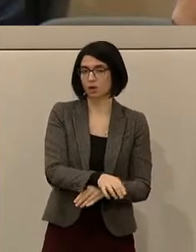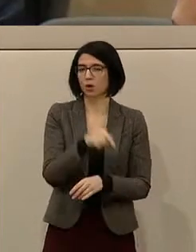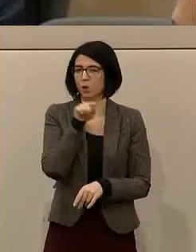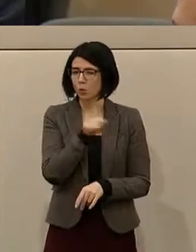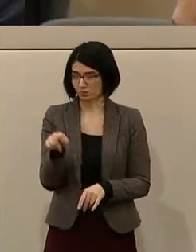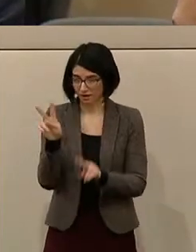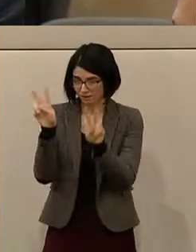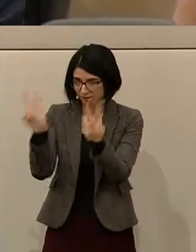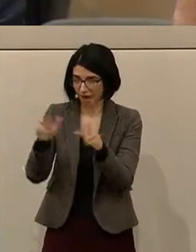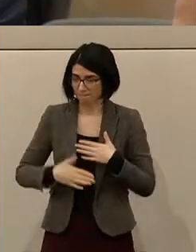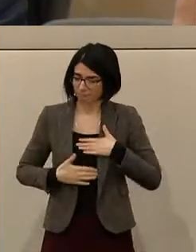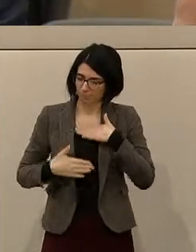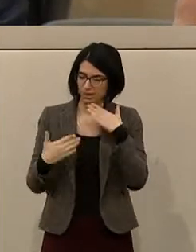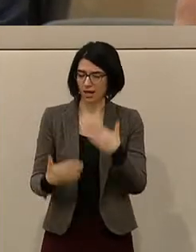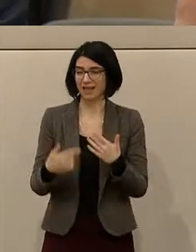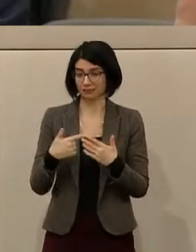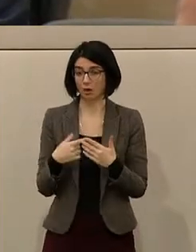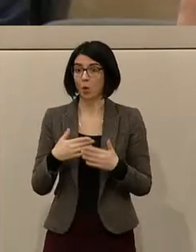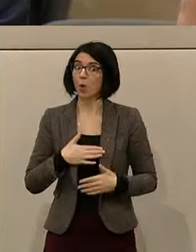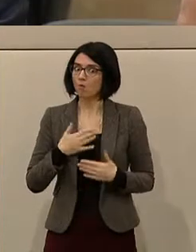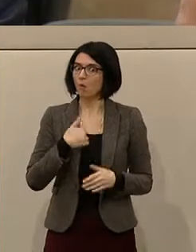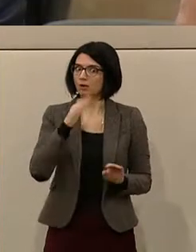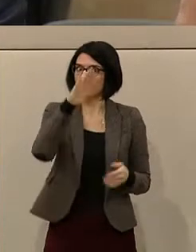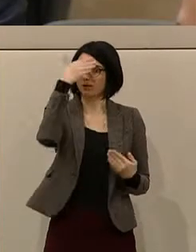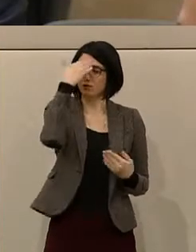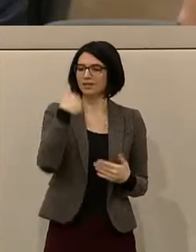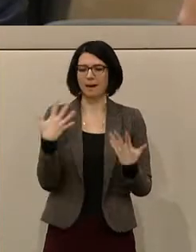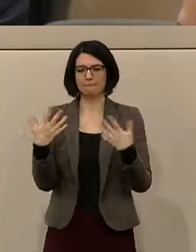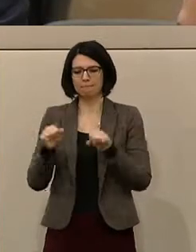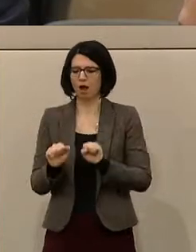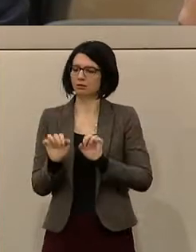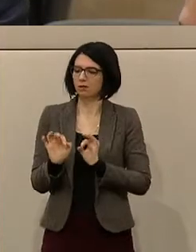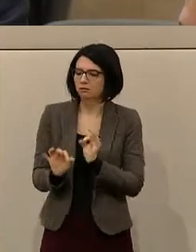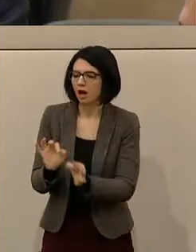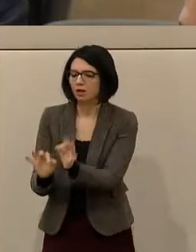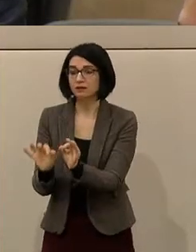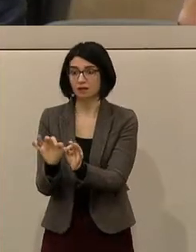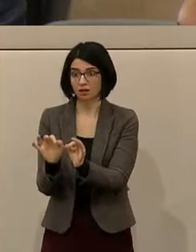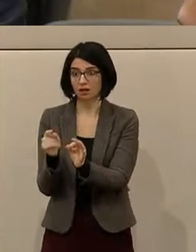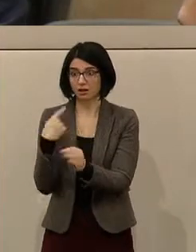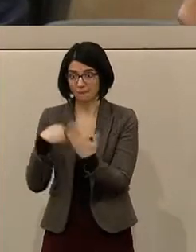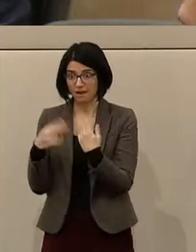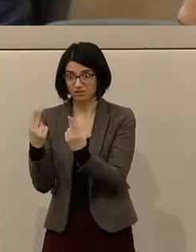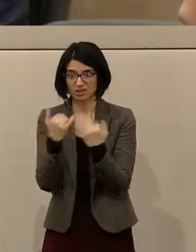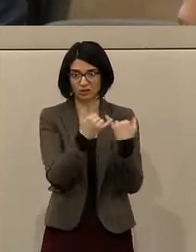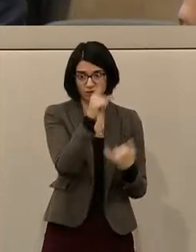Sie tatsächlich bereit, in diesem Bewusstsein Machttaktik vor Menschenleben zu stellen?